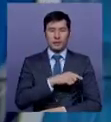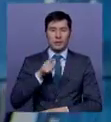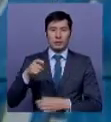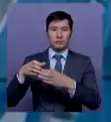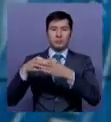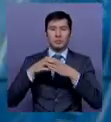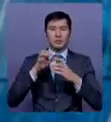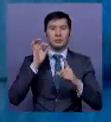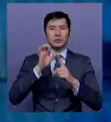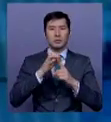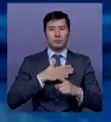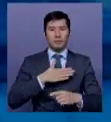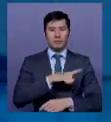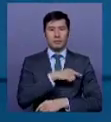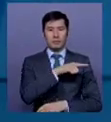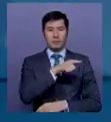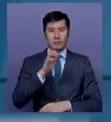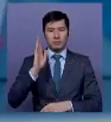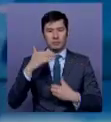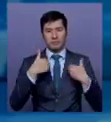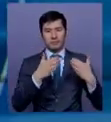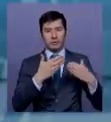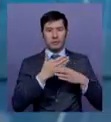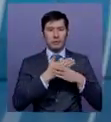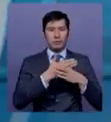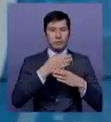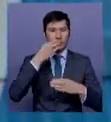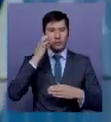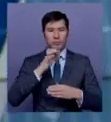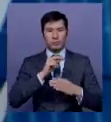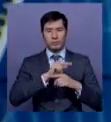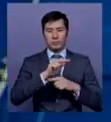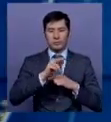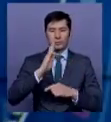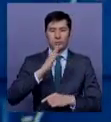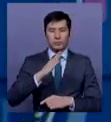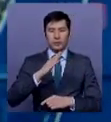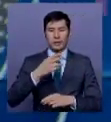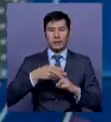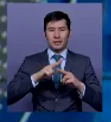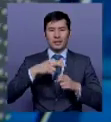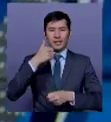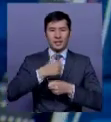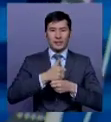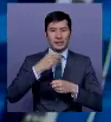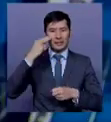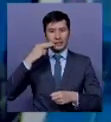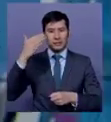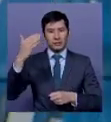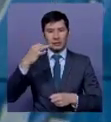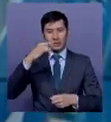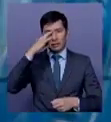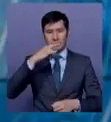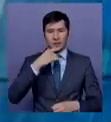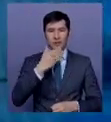біздің мамандарға әдістемелік қолдау танытады. Бұған дейін екі ел басшысы телефон арқылы сөйлесіп, осындай уағдаластық жасаған. Көрші